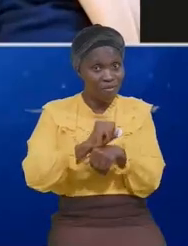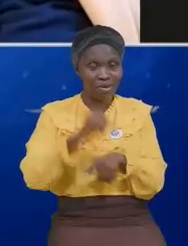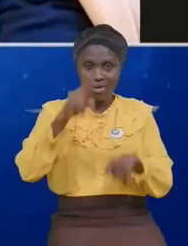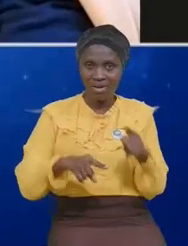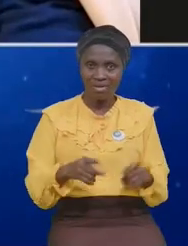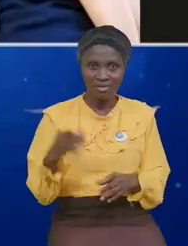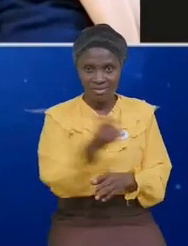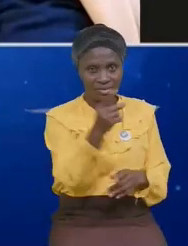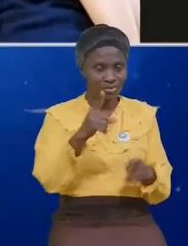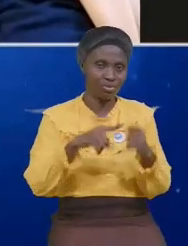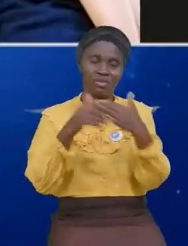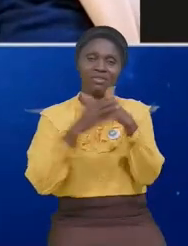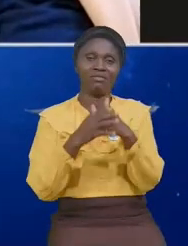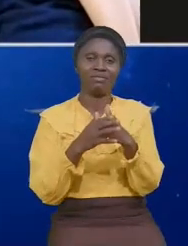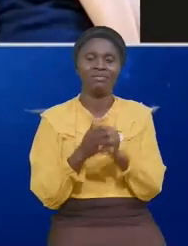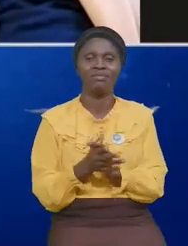ciel.